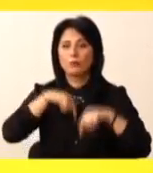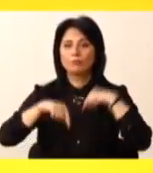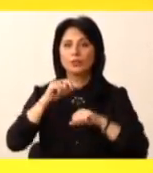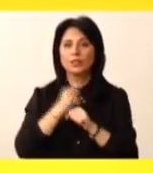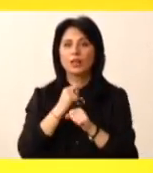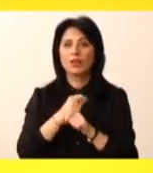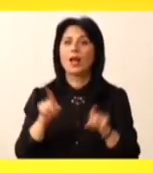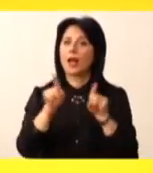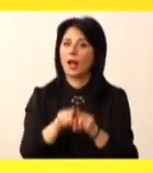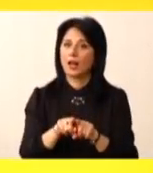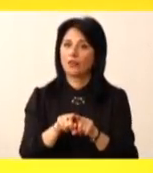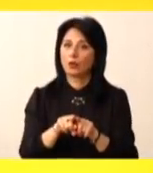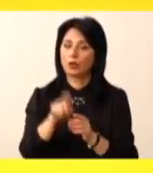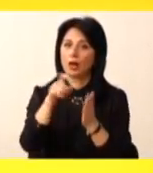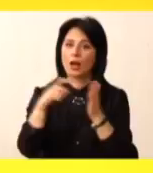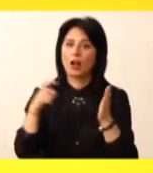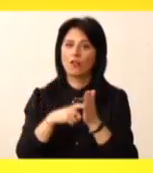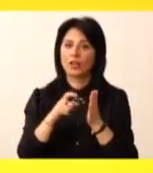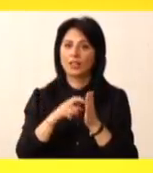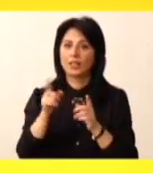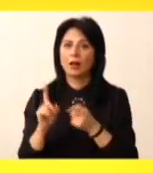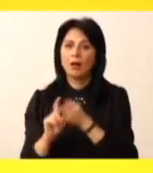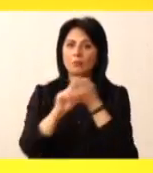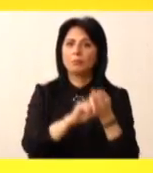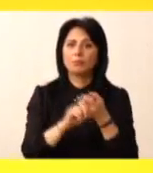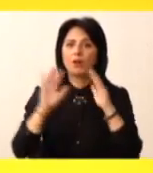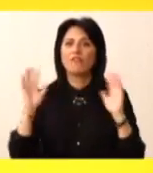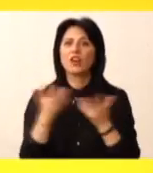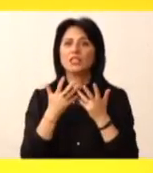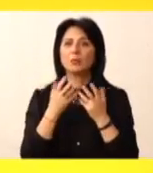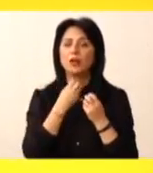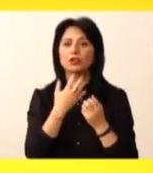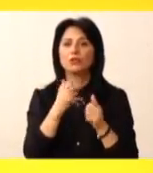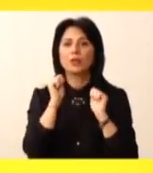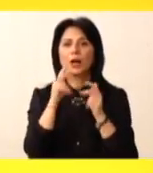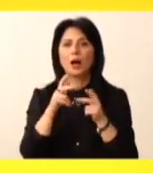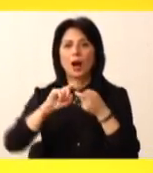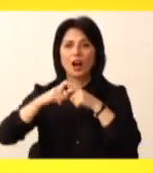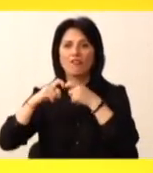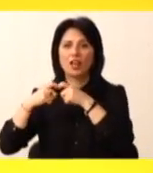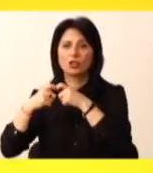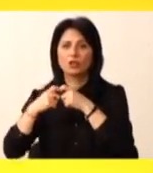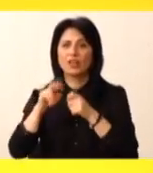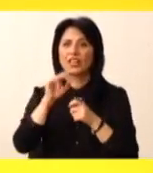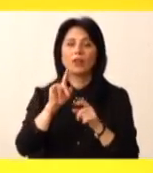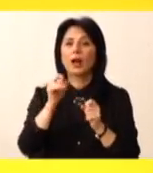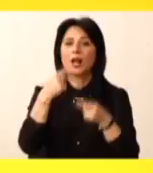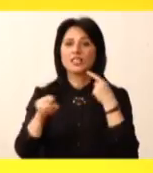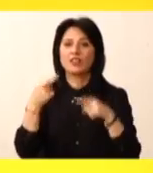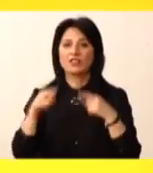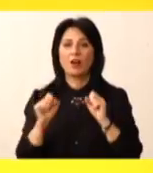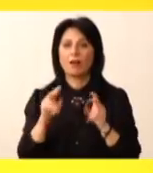პასუხი. აგრეთვე გავარკვიოთ თიროიდიტი, ჩიყვი, კვანძოვანი, დიფუზური, რითი